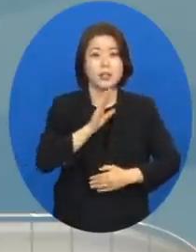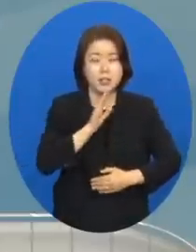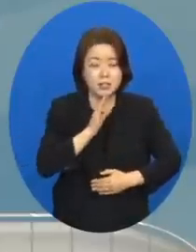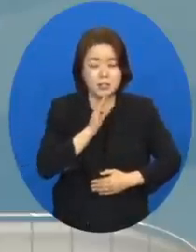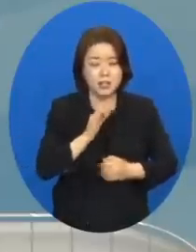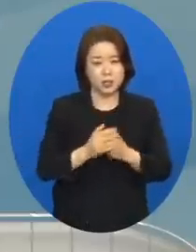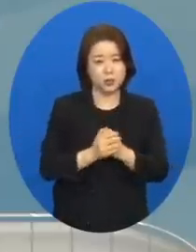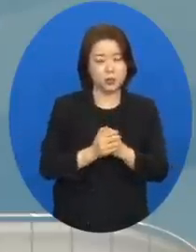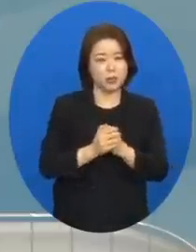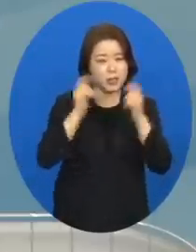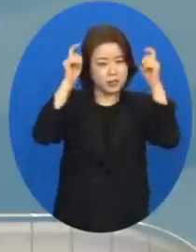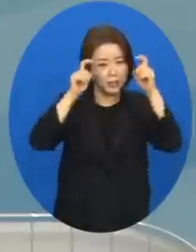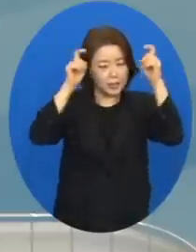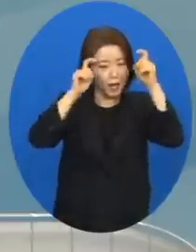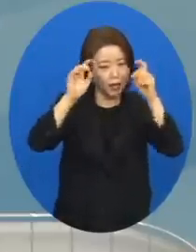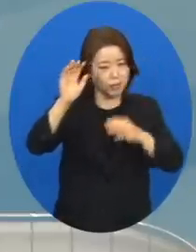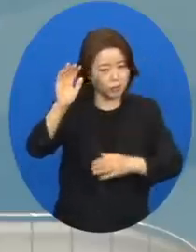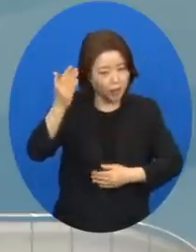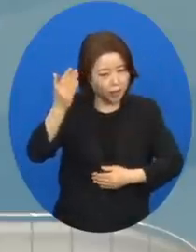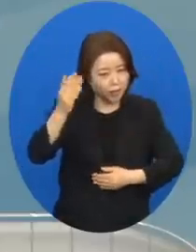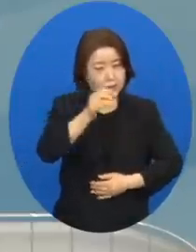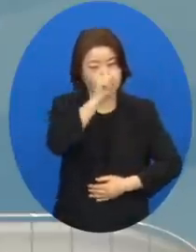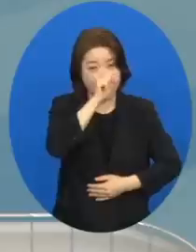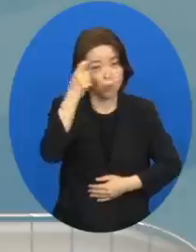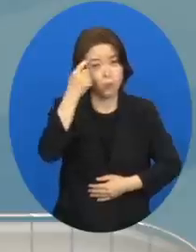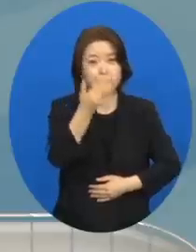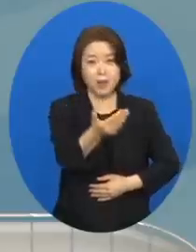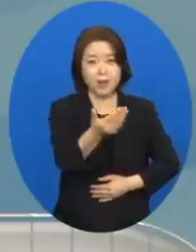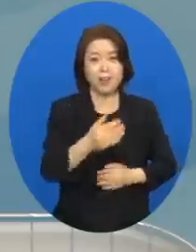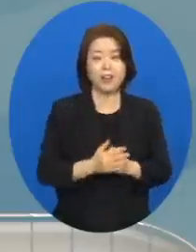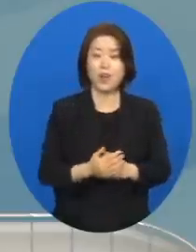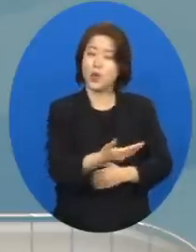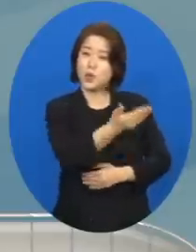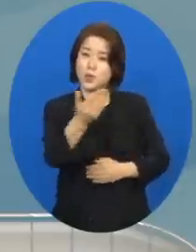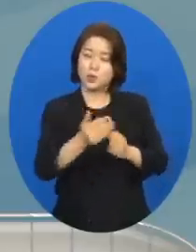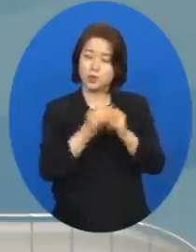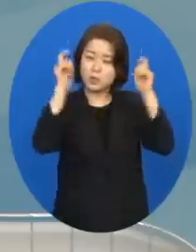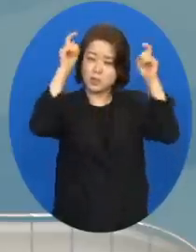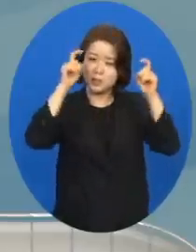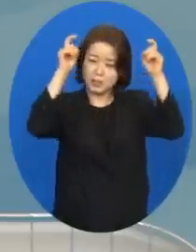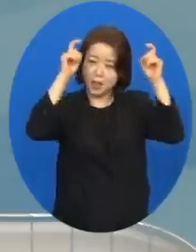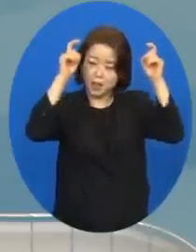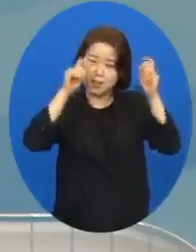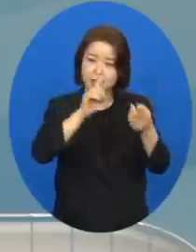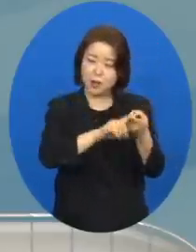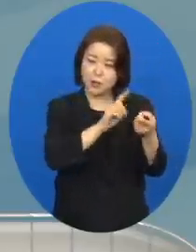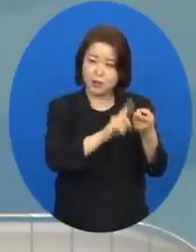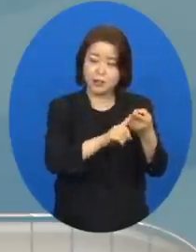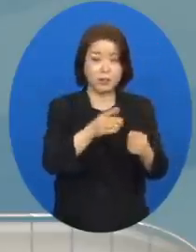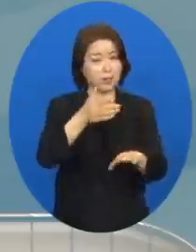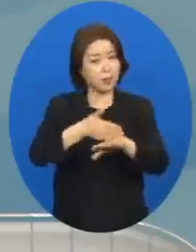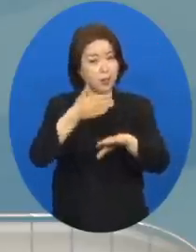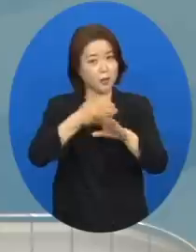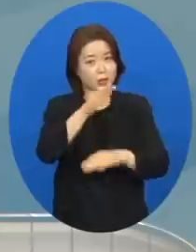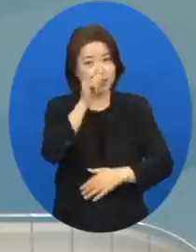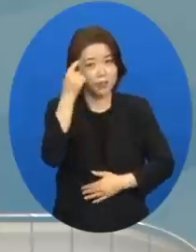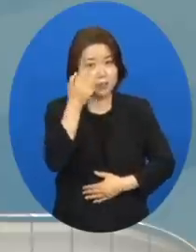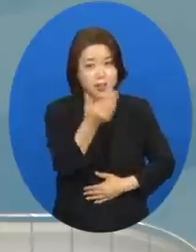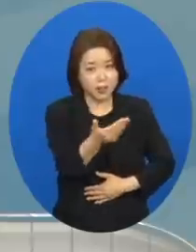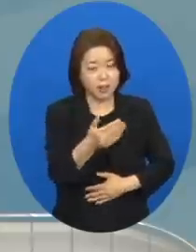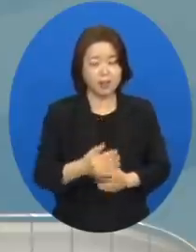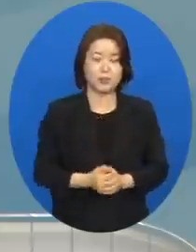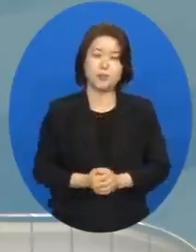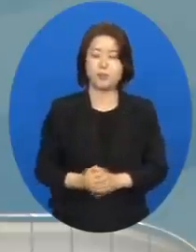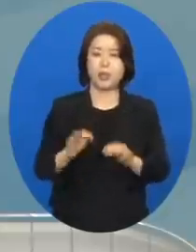것이 좋습니까? 여러분이 양인 것이 감사합니까? 저는 이번에